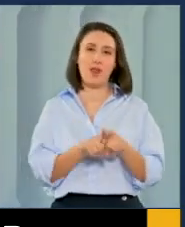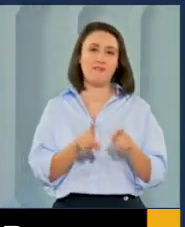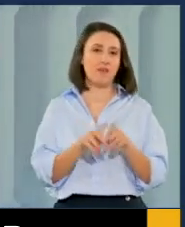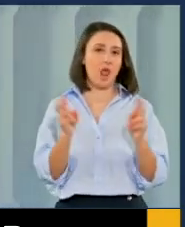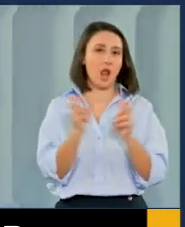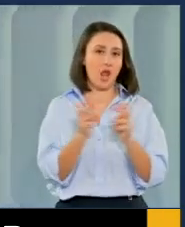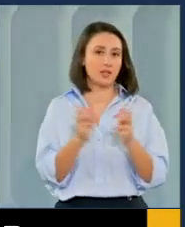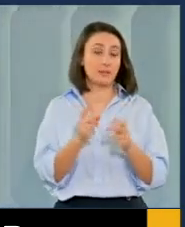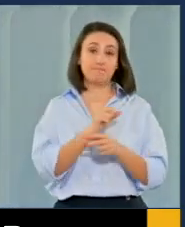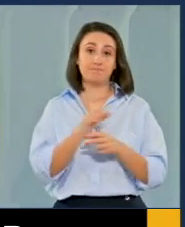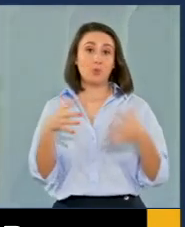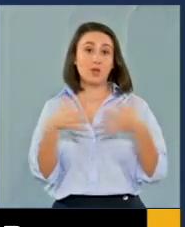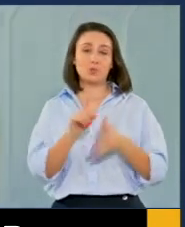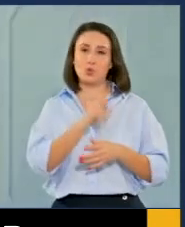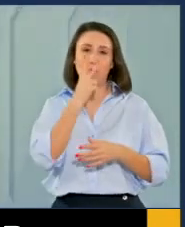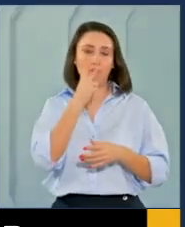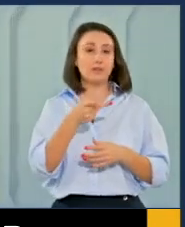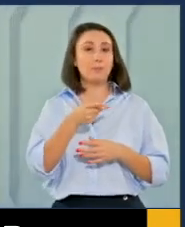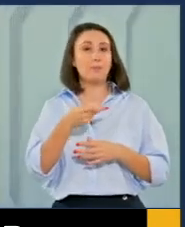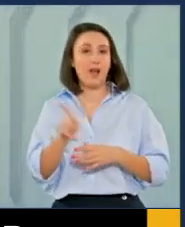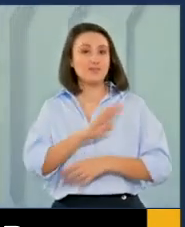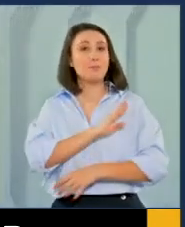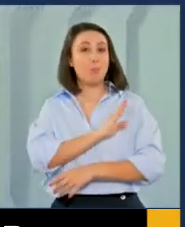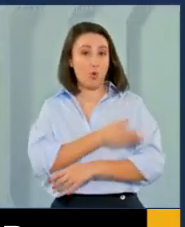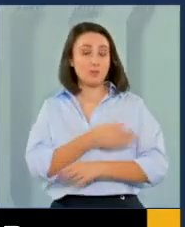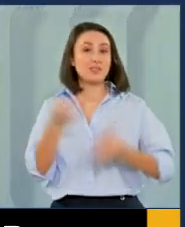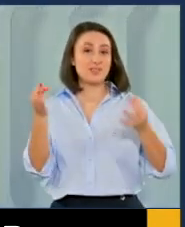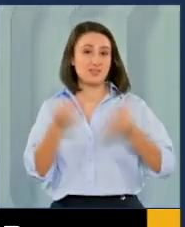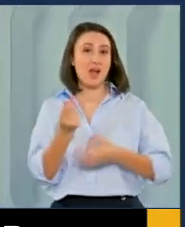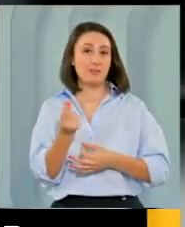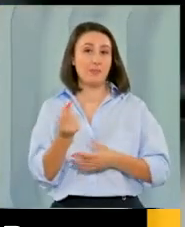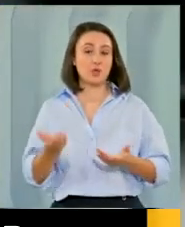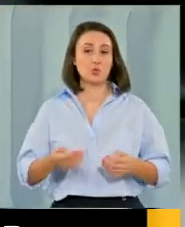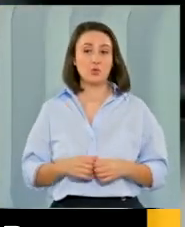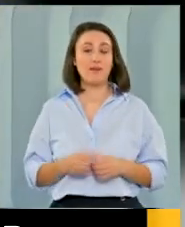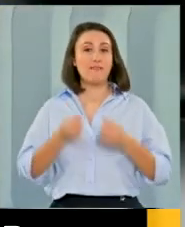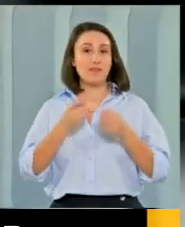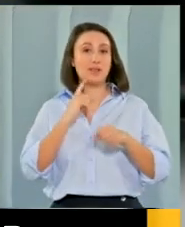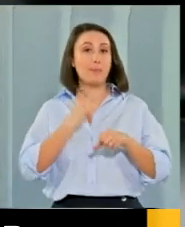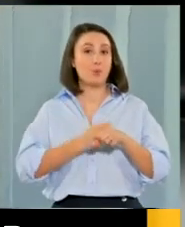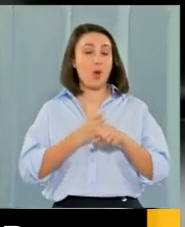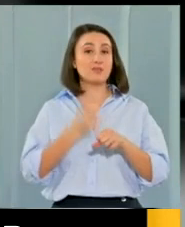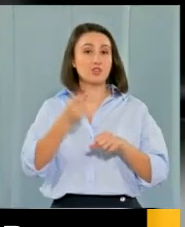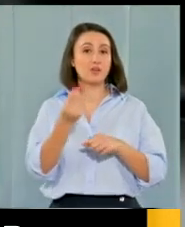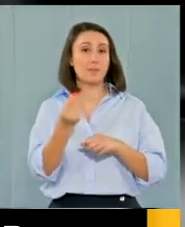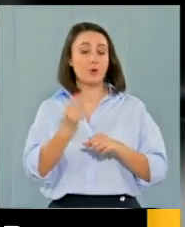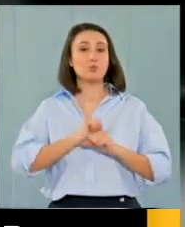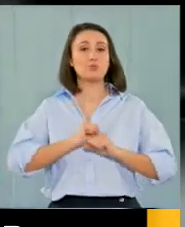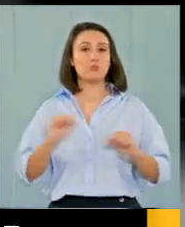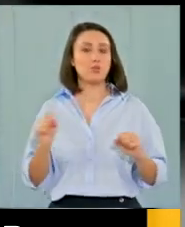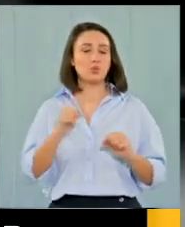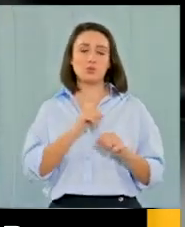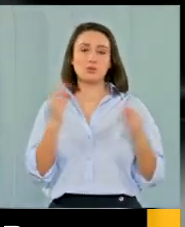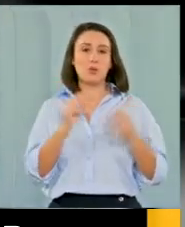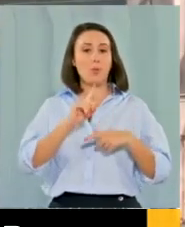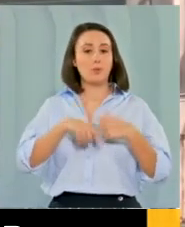războiului, nici la gaze nu văd o posibilitate ca prețurile să scadă. Vestea proastă este că aceste prețuri explodate nu vor scădea